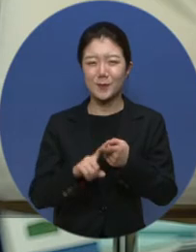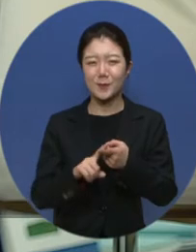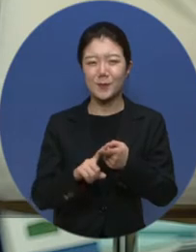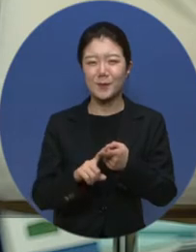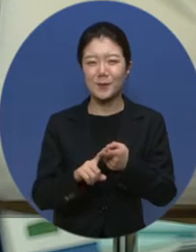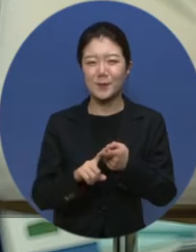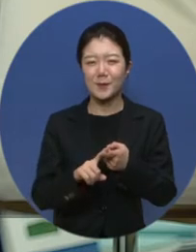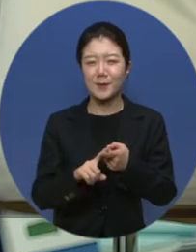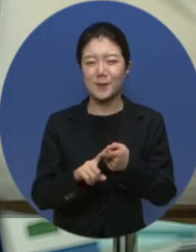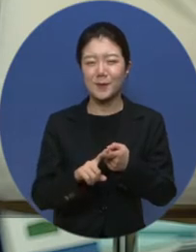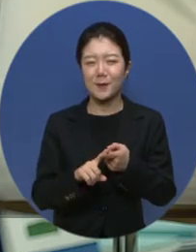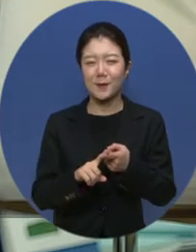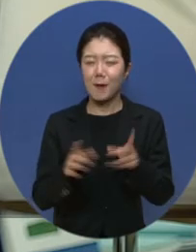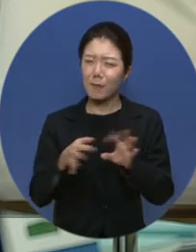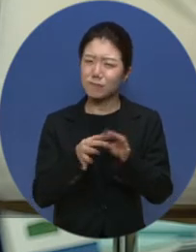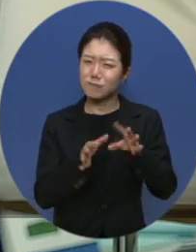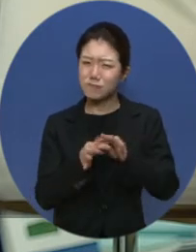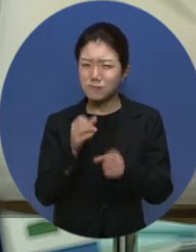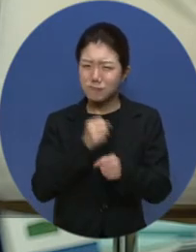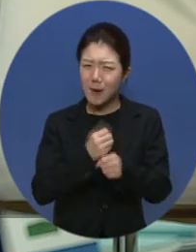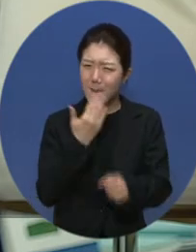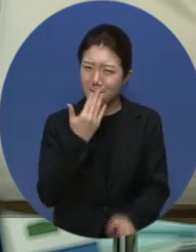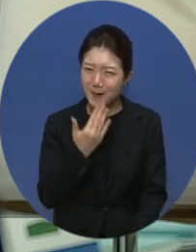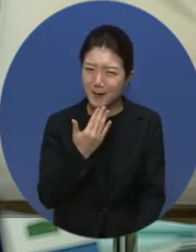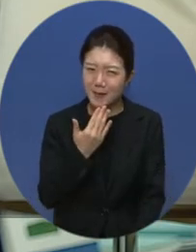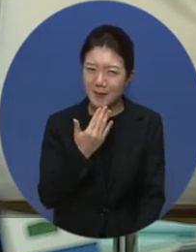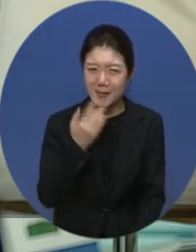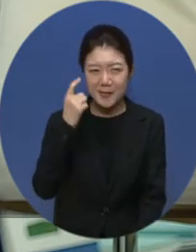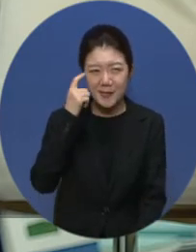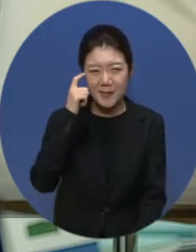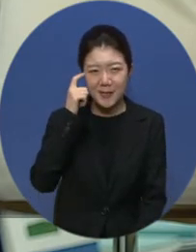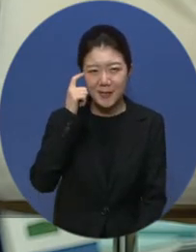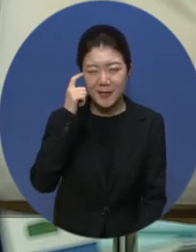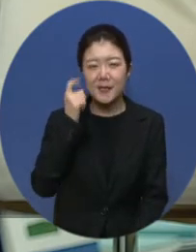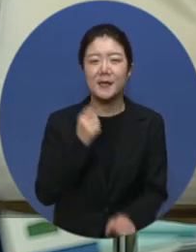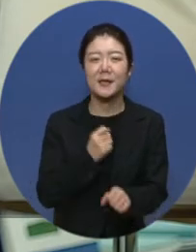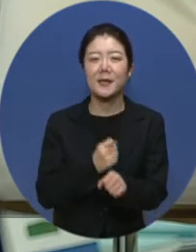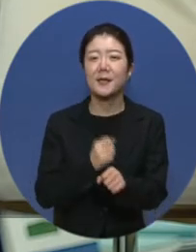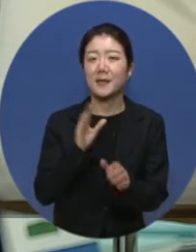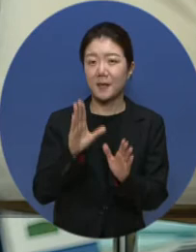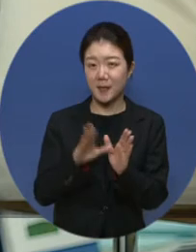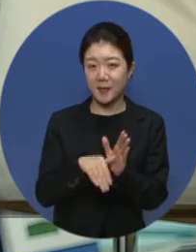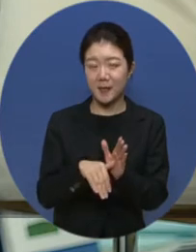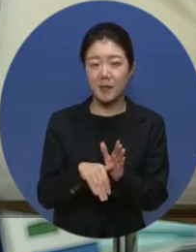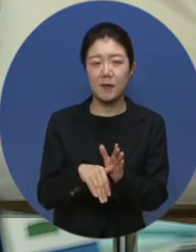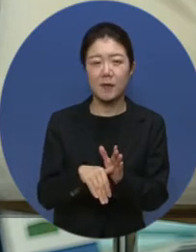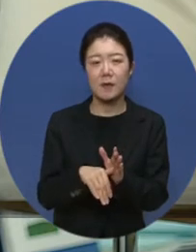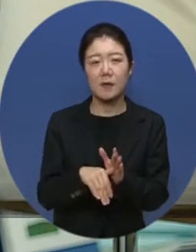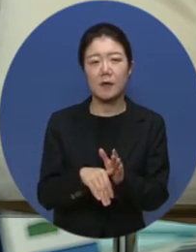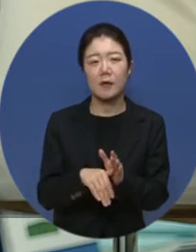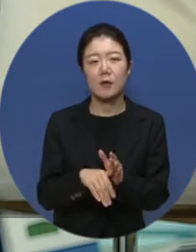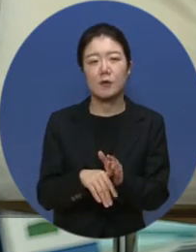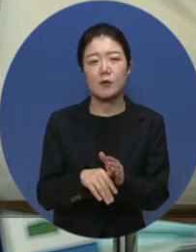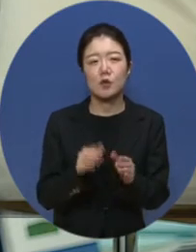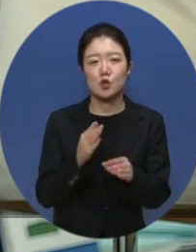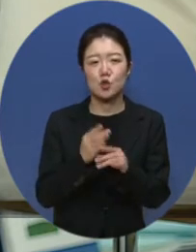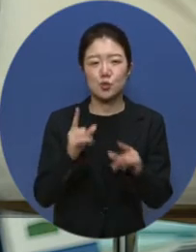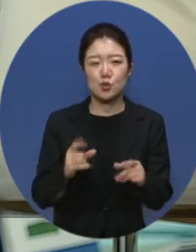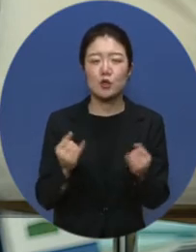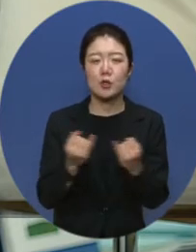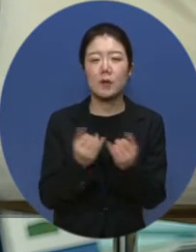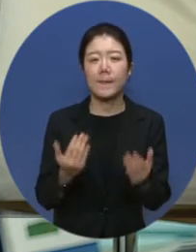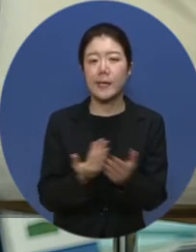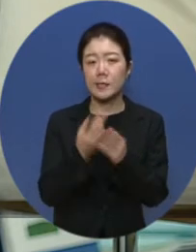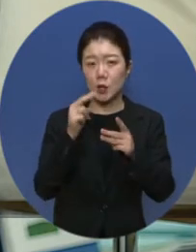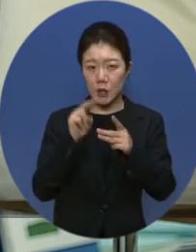막 조합을 해도 되나 그런 생각을 하게 된 차에 이제 중부여성